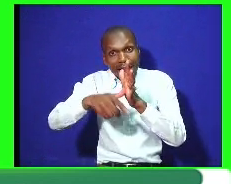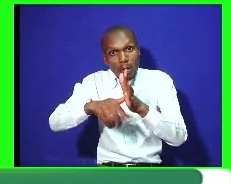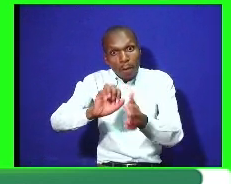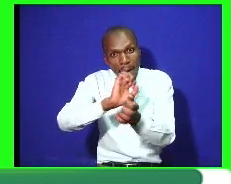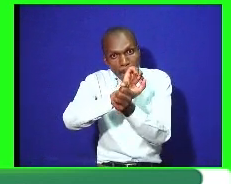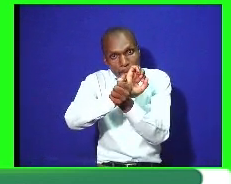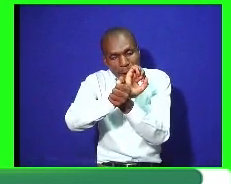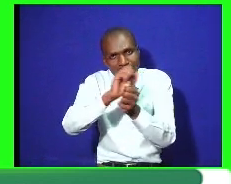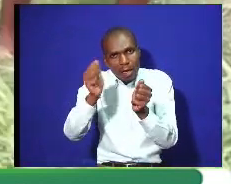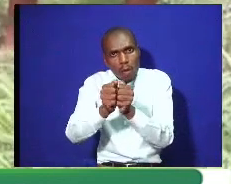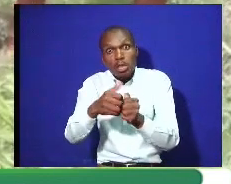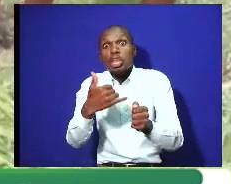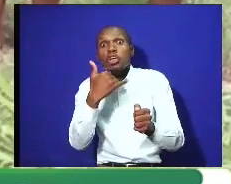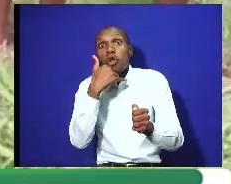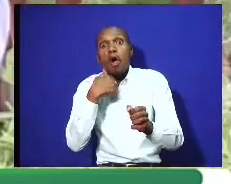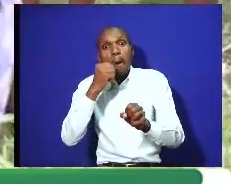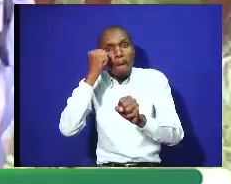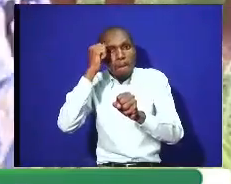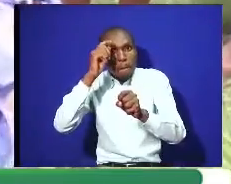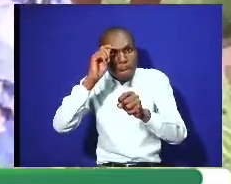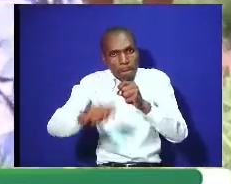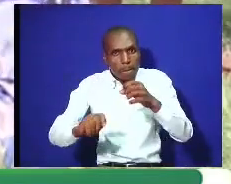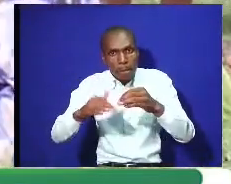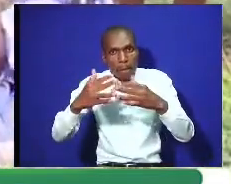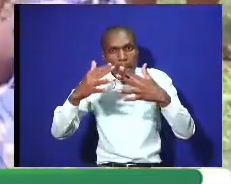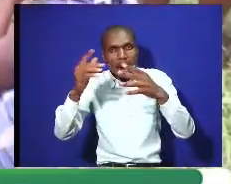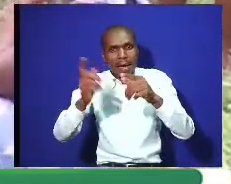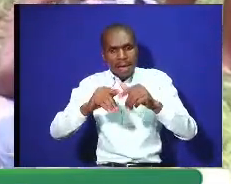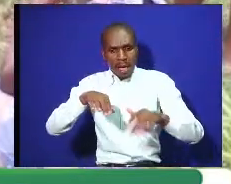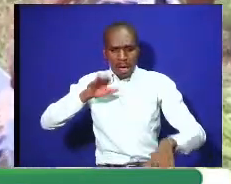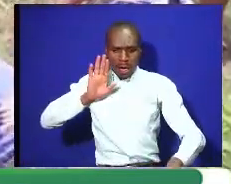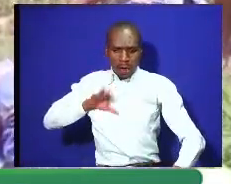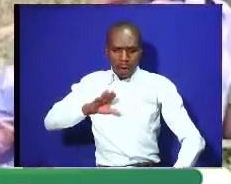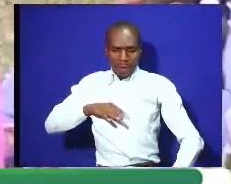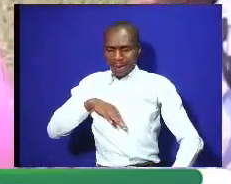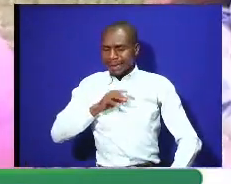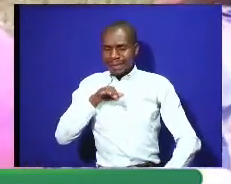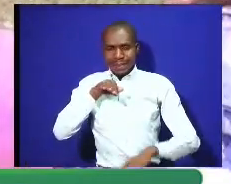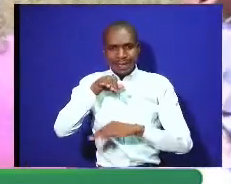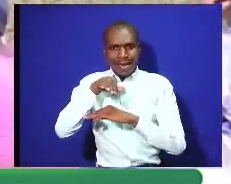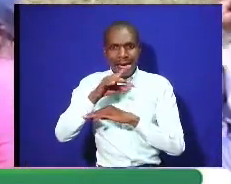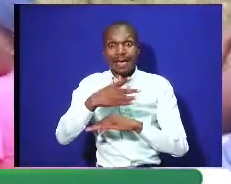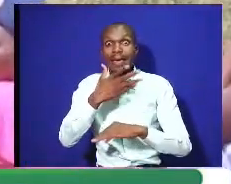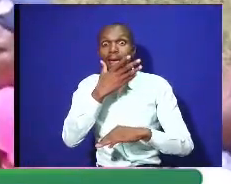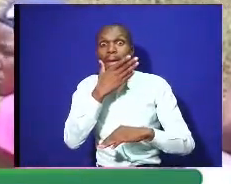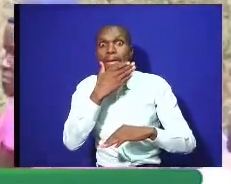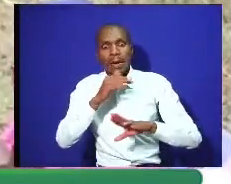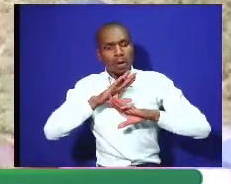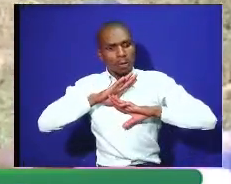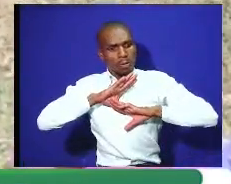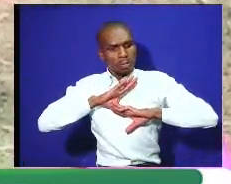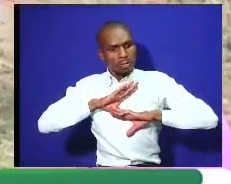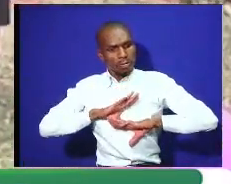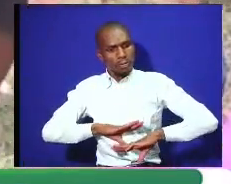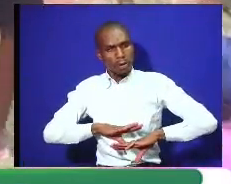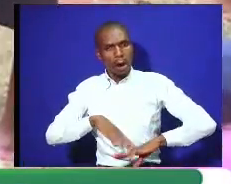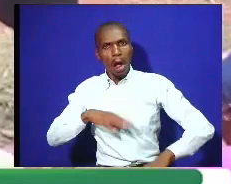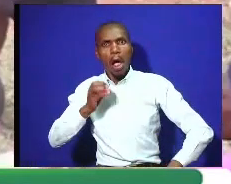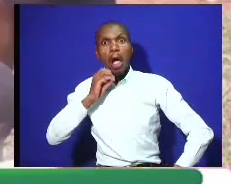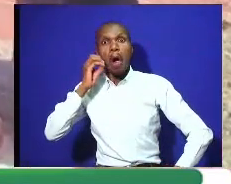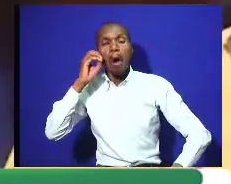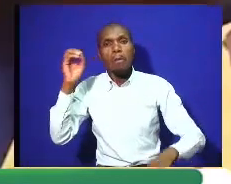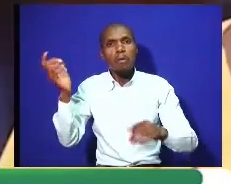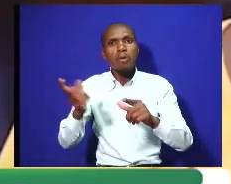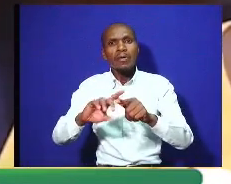ya kuchukua sheria kwa mkono. Aba angina babu atomo ichano niko basabira basacha gukanye kase chinka chiavo na goisaneka na barugi